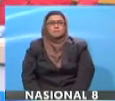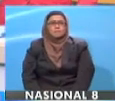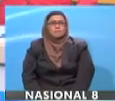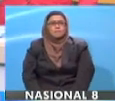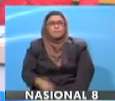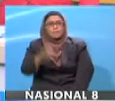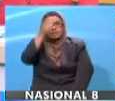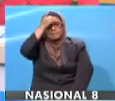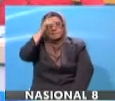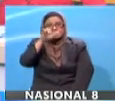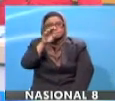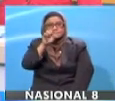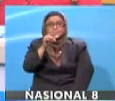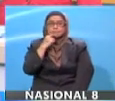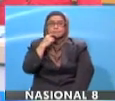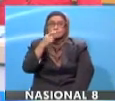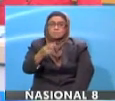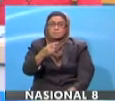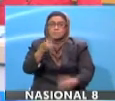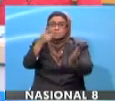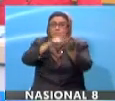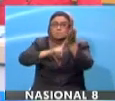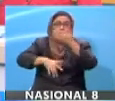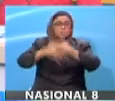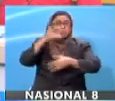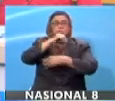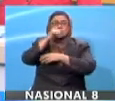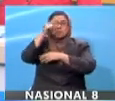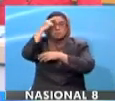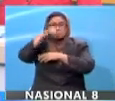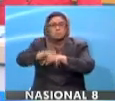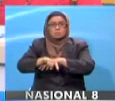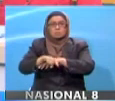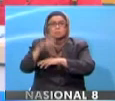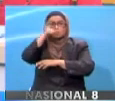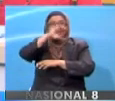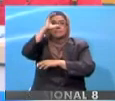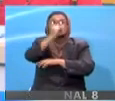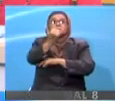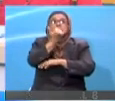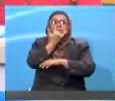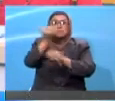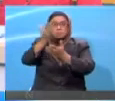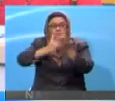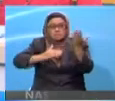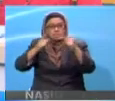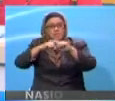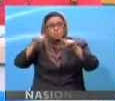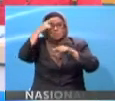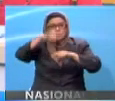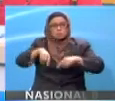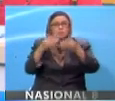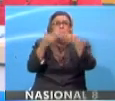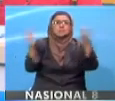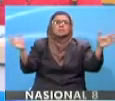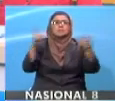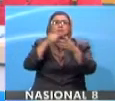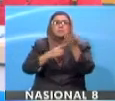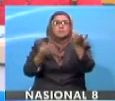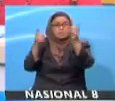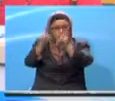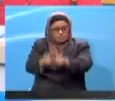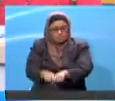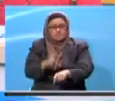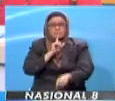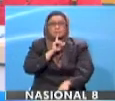Dato' Sri Liao telah menegaskan laporan awal itu bukan untuk mencari kesalahan mana-mana pihak tetapi hanya untuk mendedahkan fakta sebenar